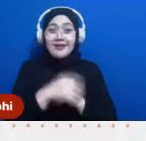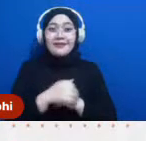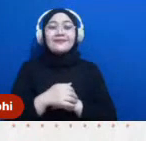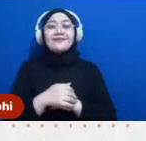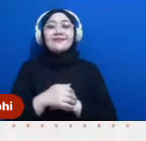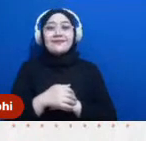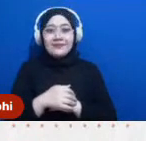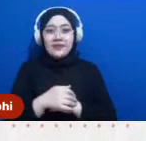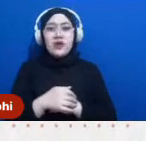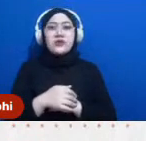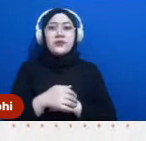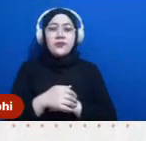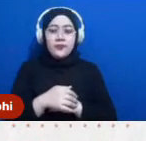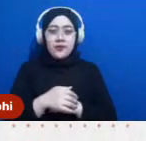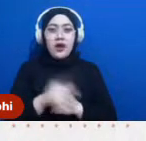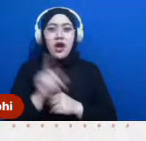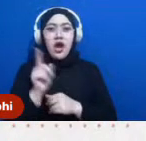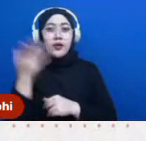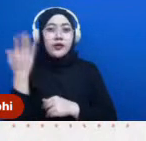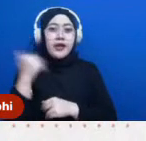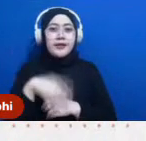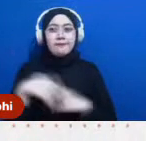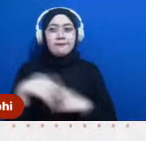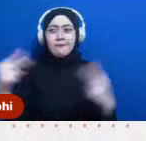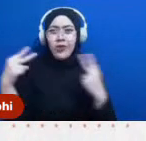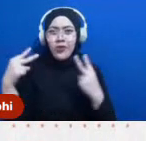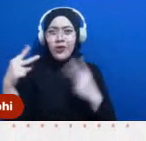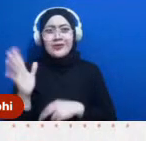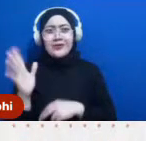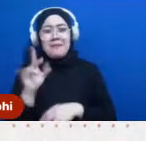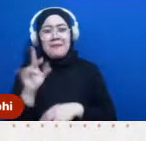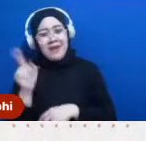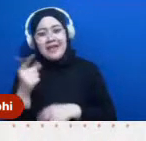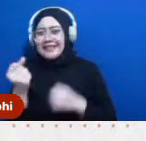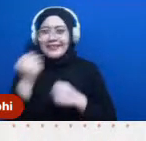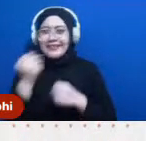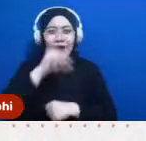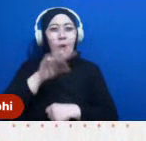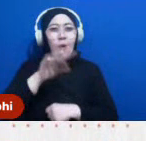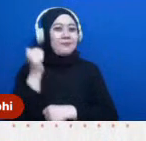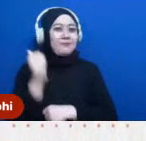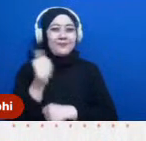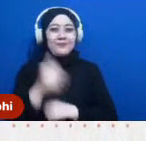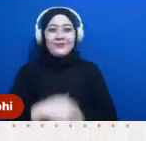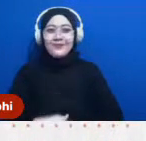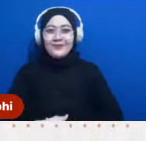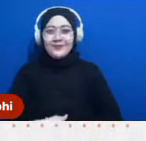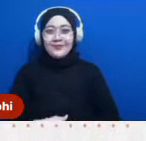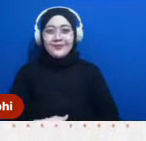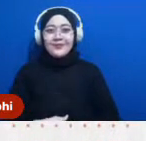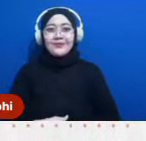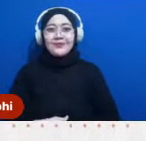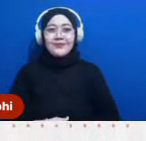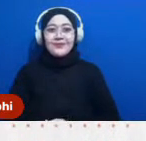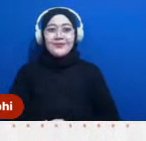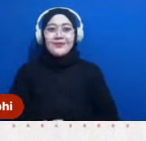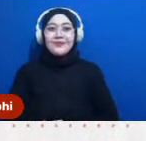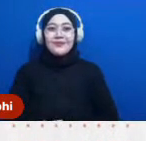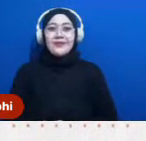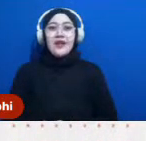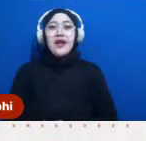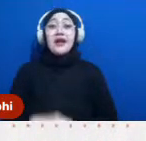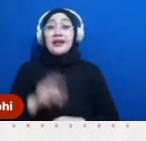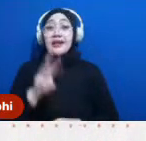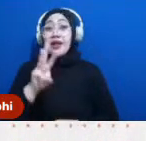nggak akan jauh-jauh, kalau misalnya tadi memperhatikan pasti bisa jawabnya. Yap, 7. Sudah ada 35